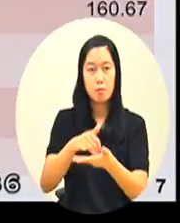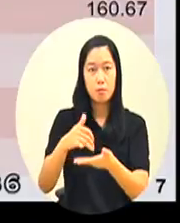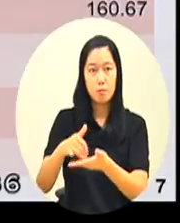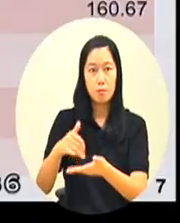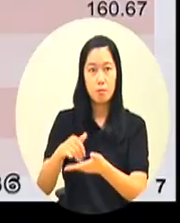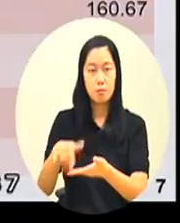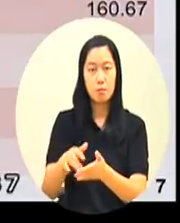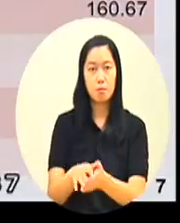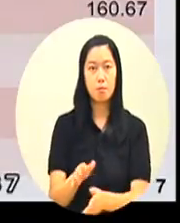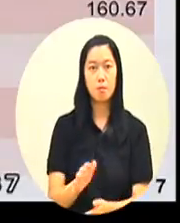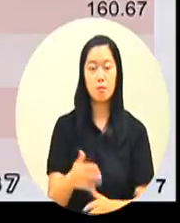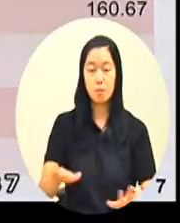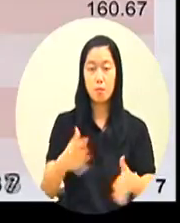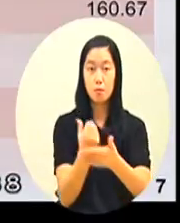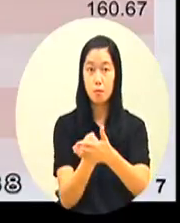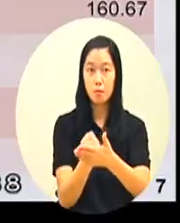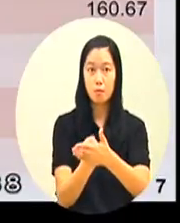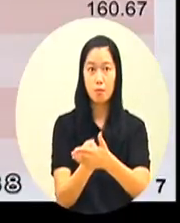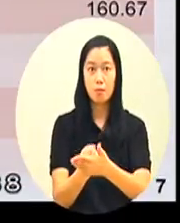债务余额是